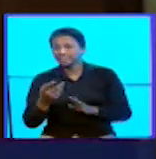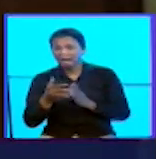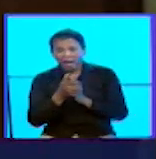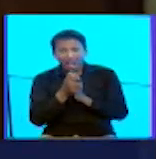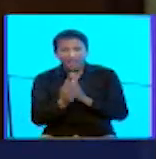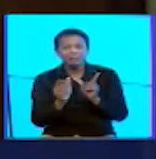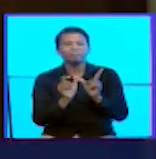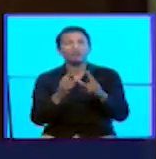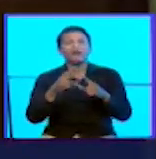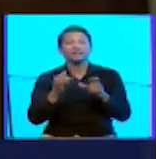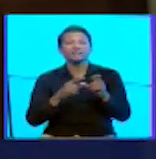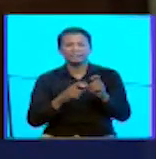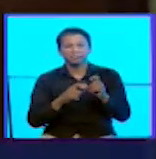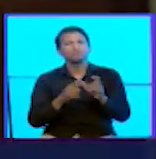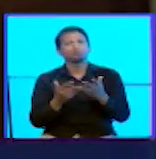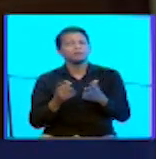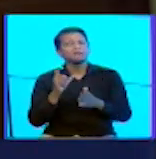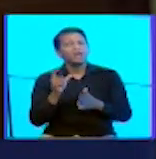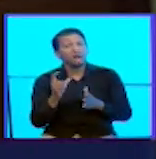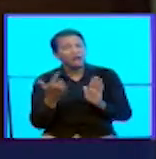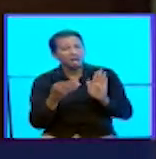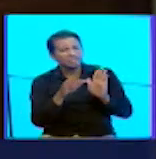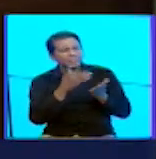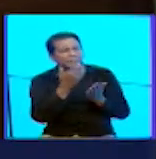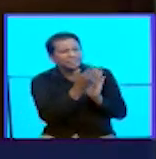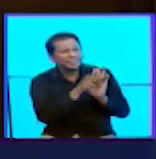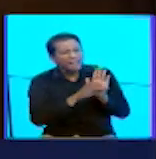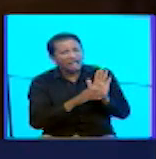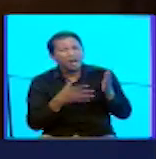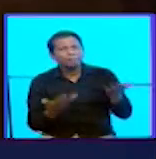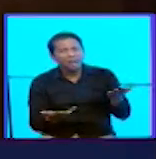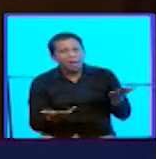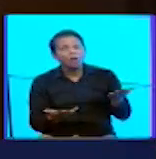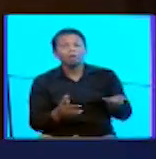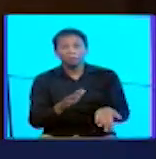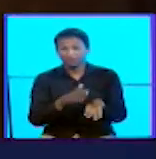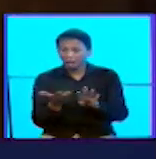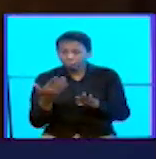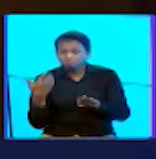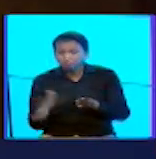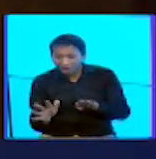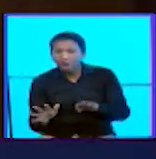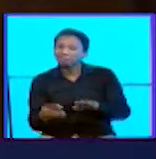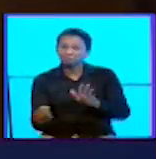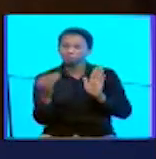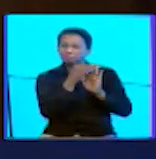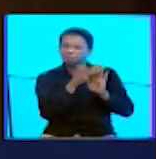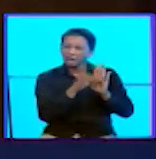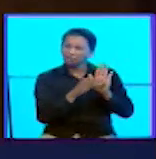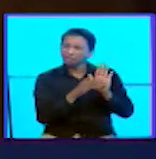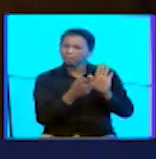ini menggunakan porsi yang sudah meninggal, jamaah yang sudah meninggal. Jadi tidak porsi baru bukan, tapi